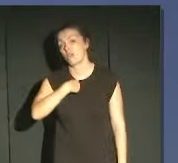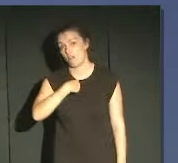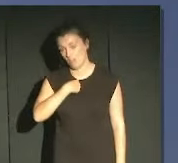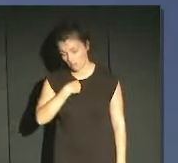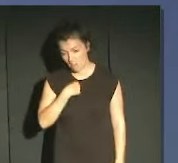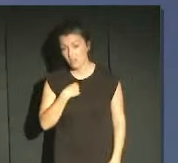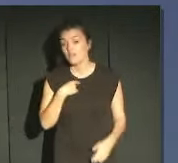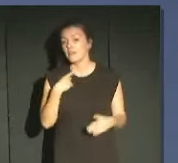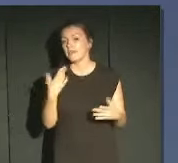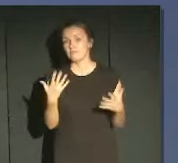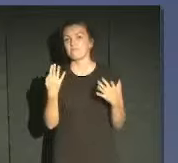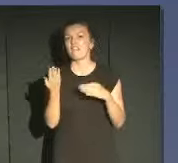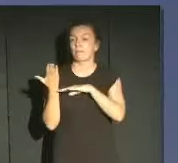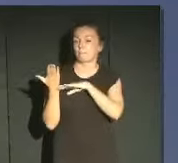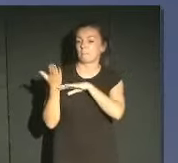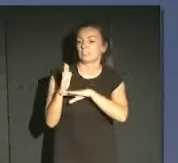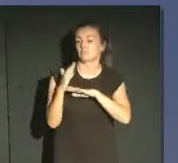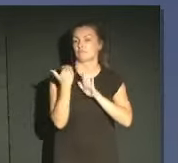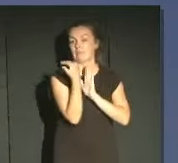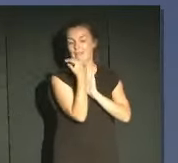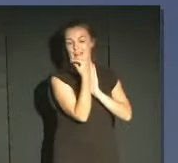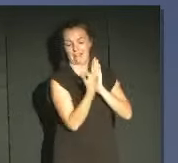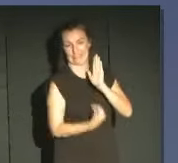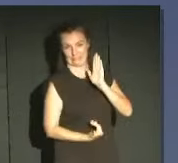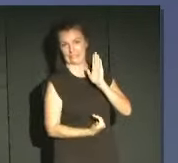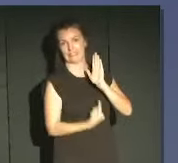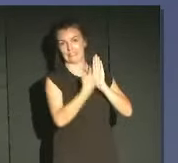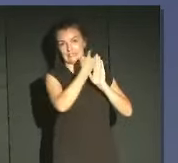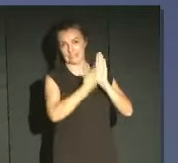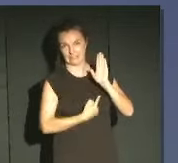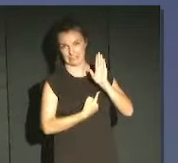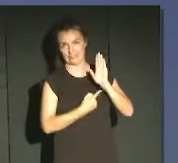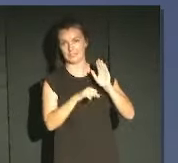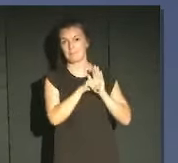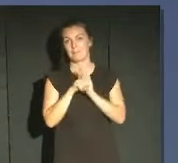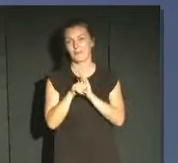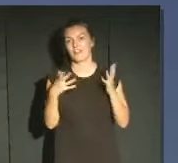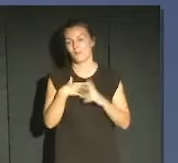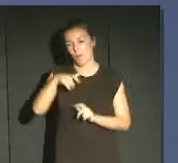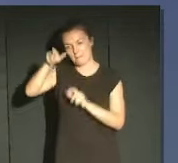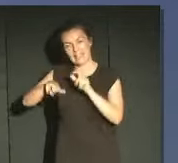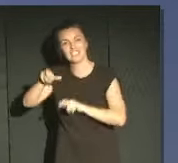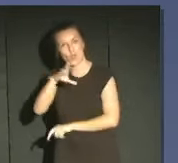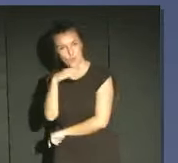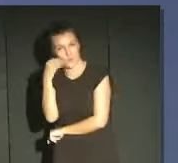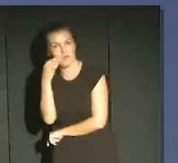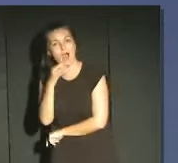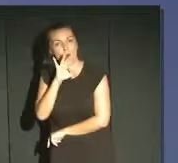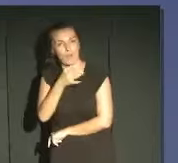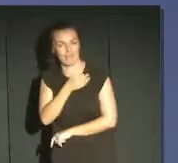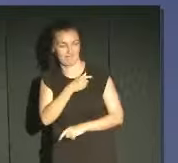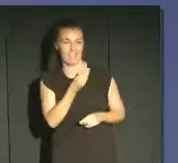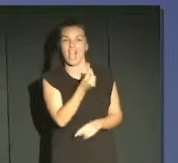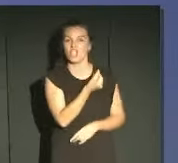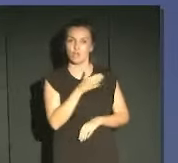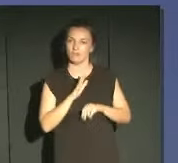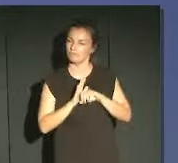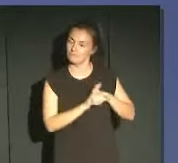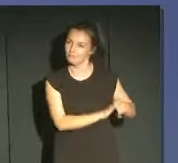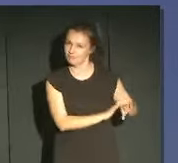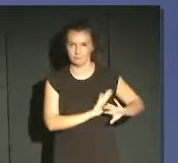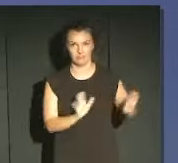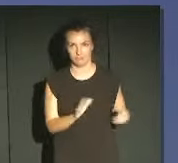de présenter une liste qui met les gens avant l'argent qui met l'humain avant tout au centre de